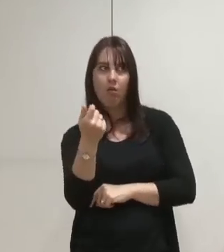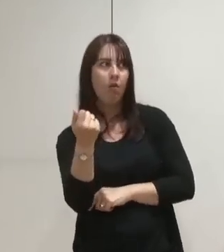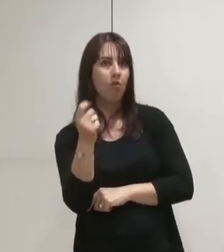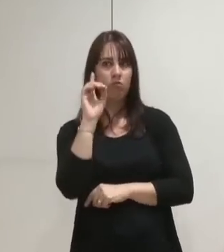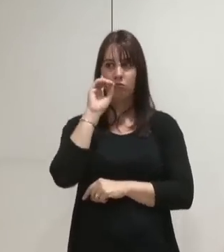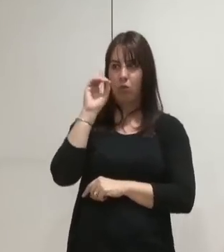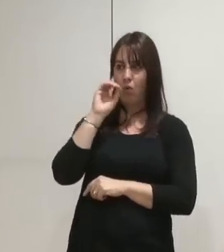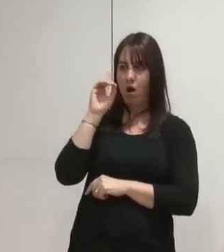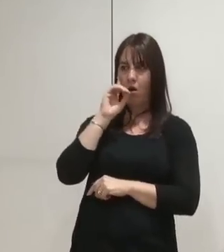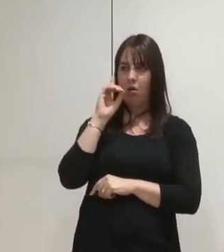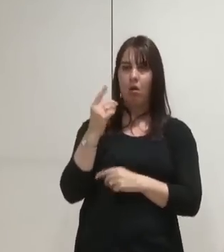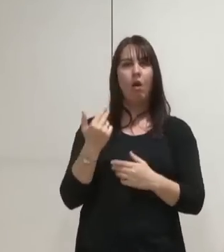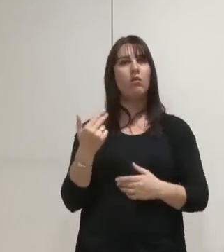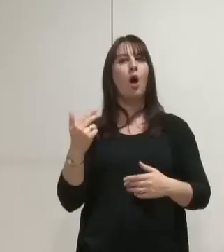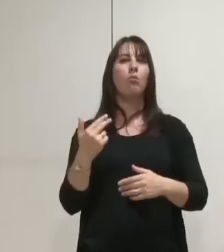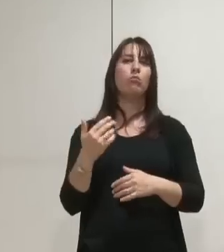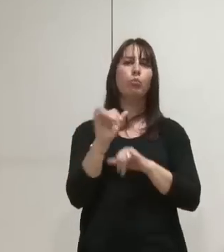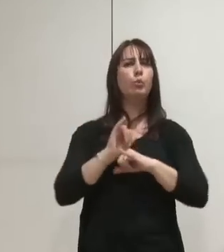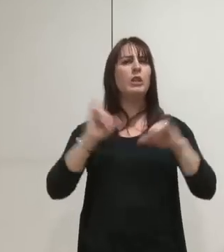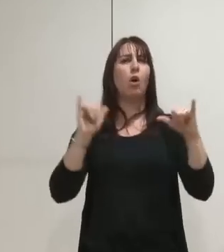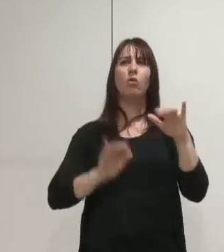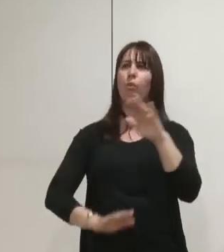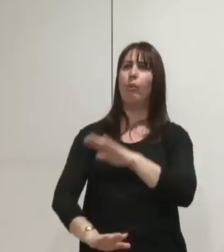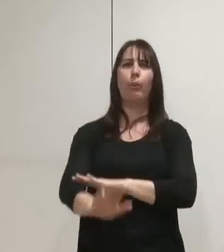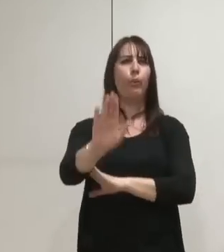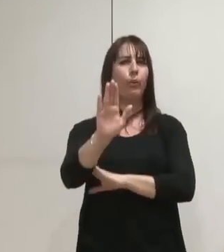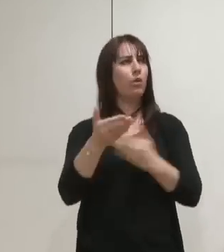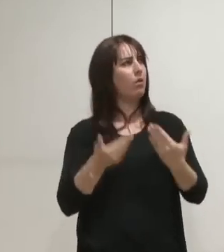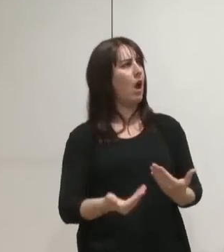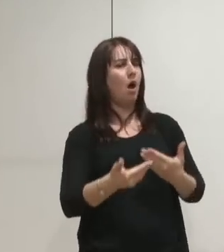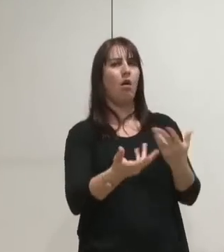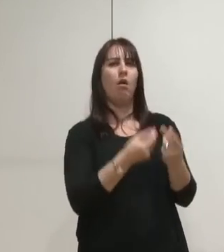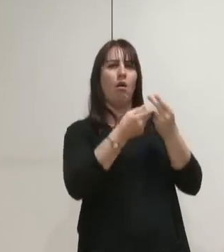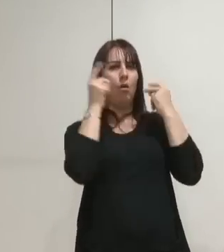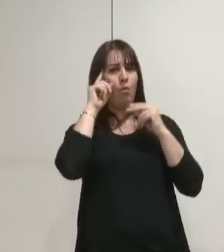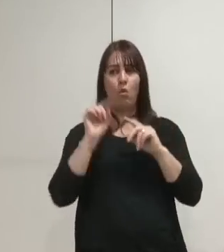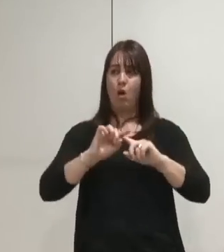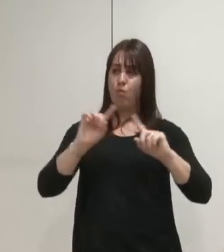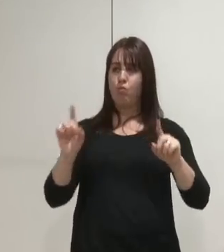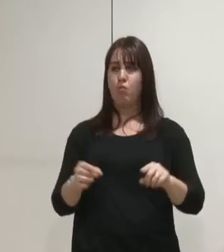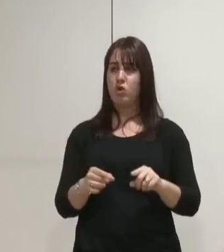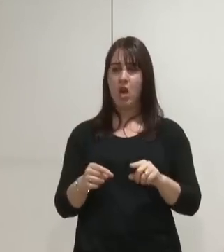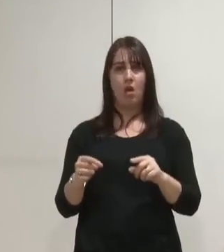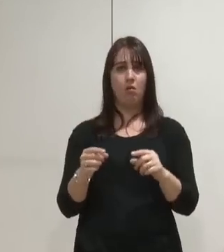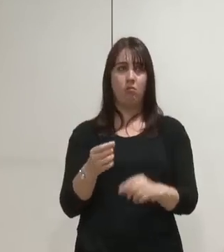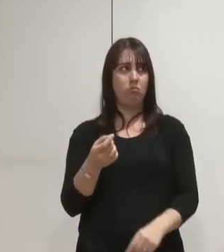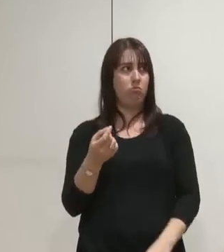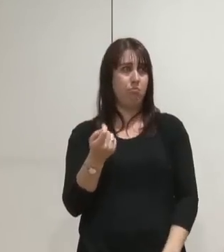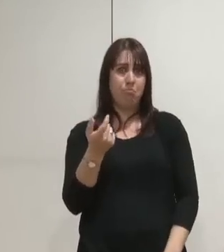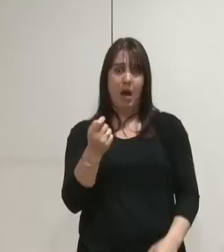en puissance dont vous nous parlez aujourd'hui puisque cette régie part avec un budget quasiment à